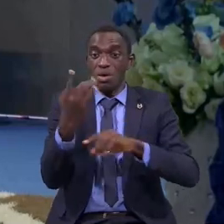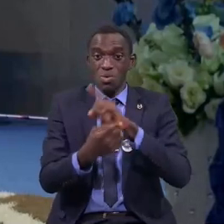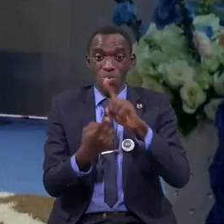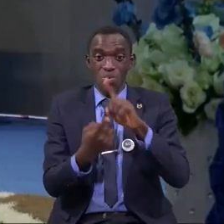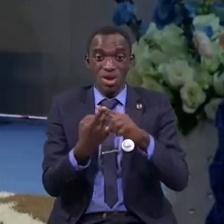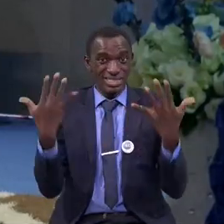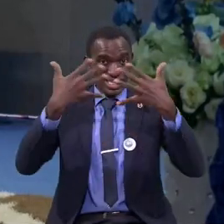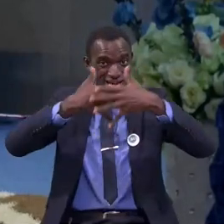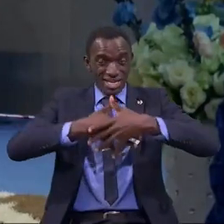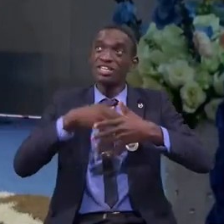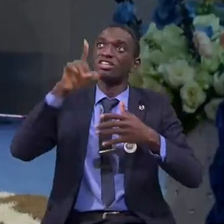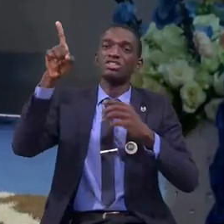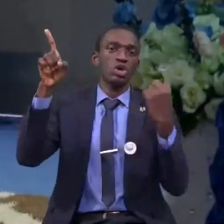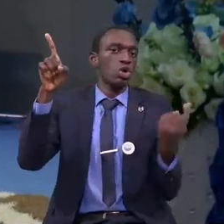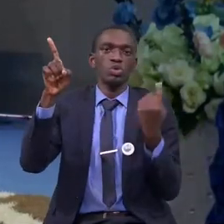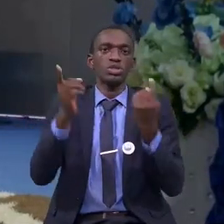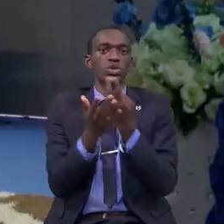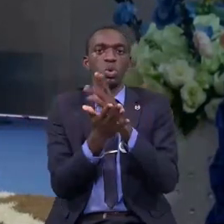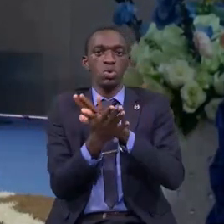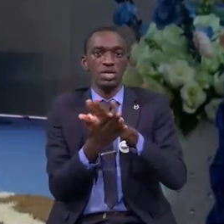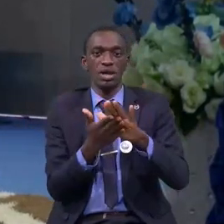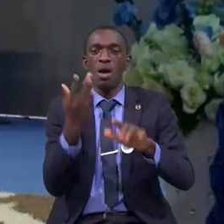Quand les ténèbres viennent, il est toujours saint.